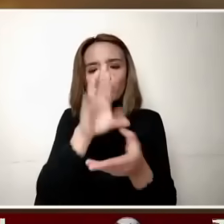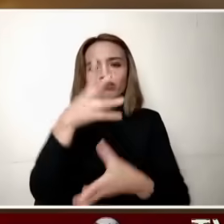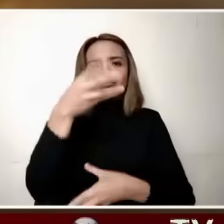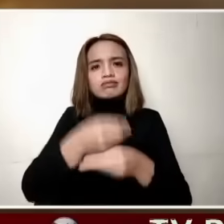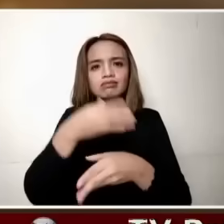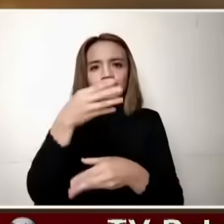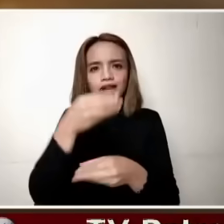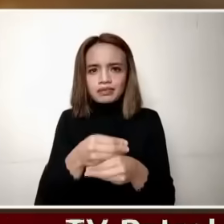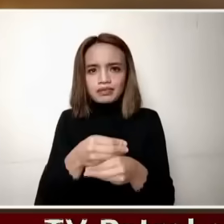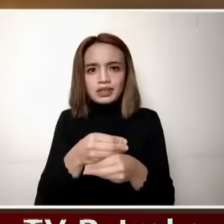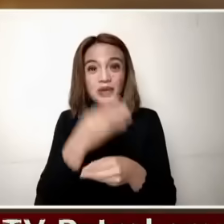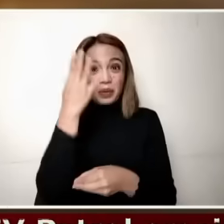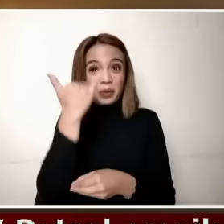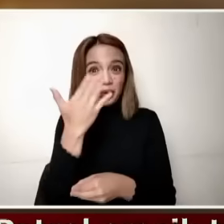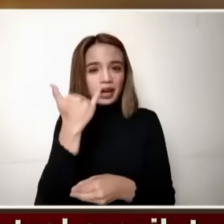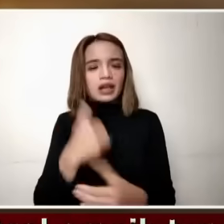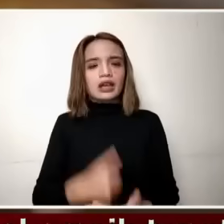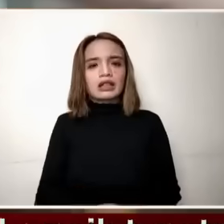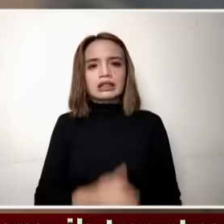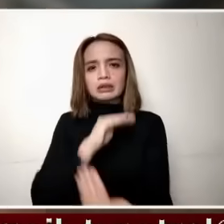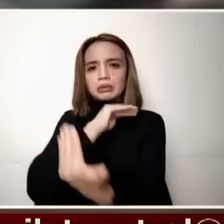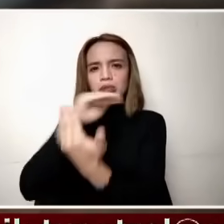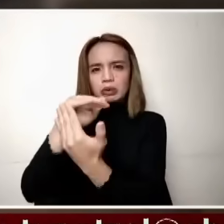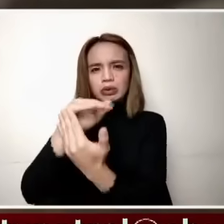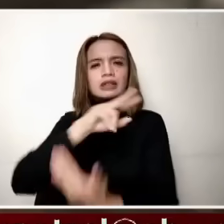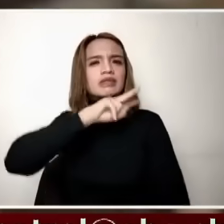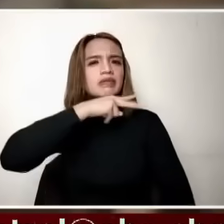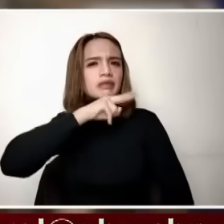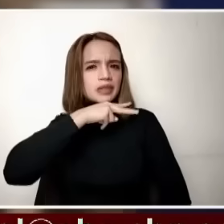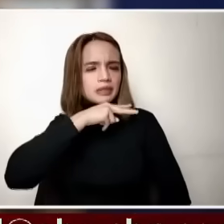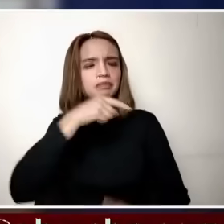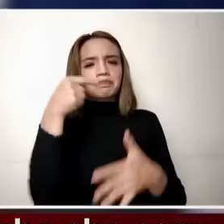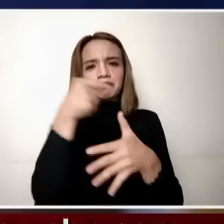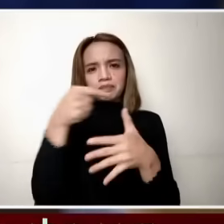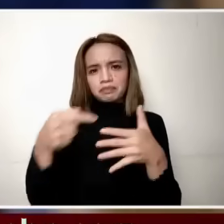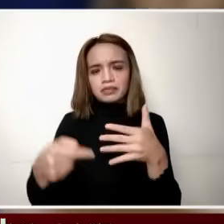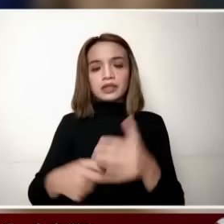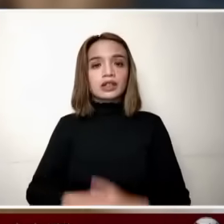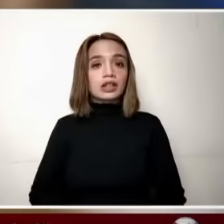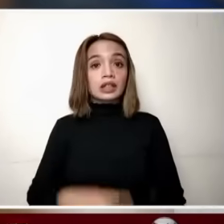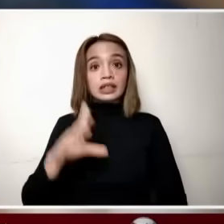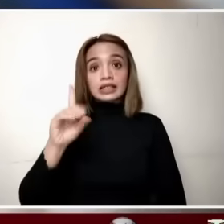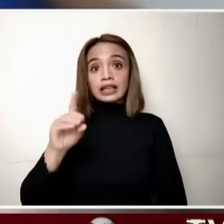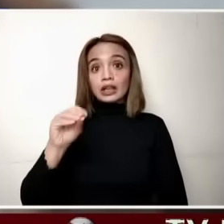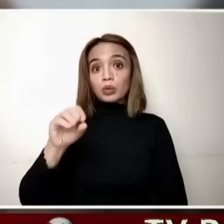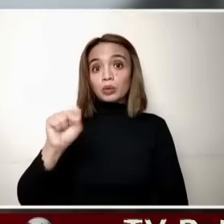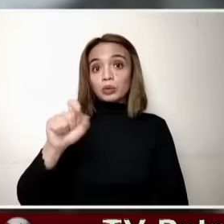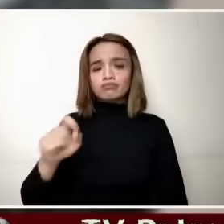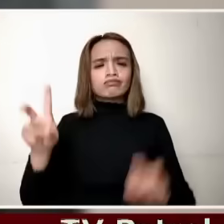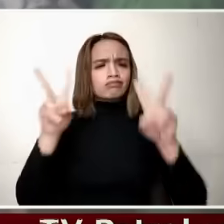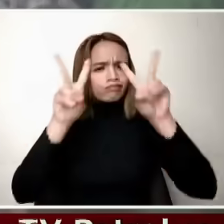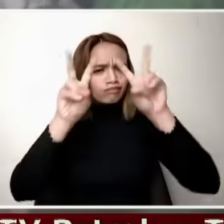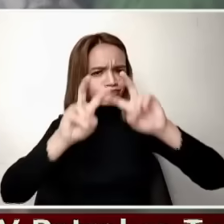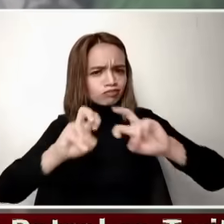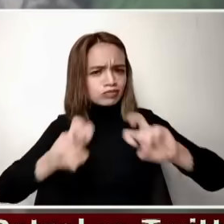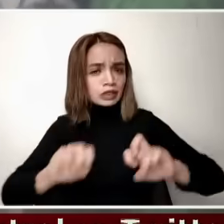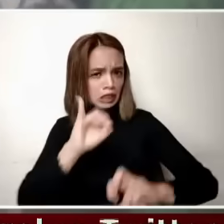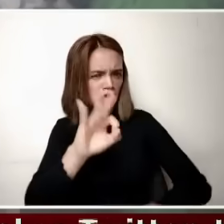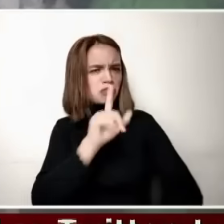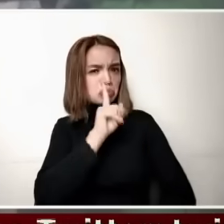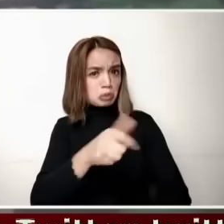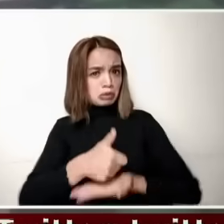dahil sa taglay nitong antiviral properties. Pinag-aaralan pa ngayon ng DOST kung makakatulong naman ang VCO sa